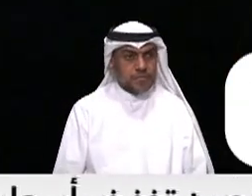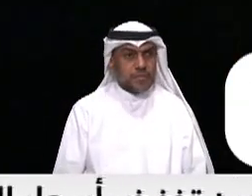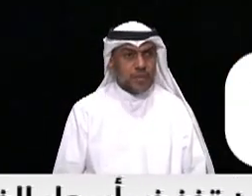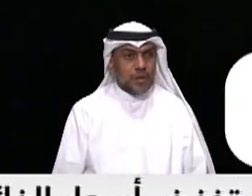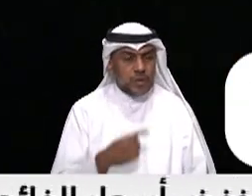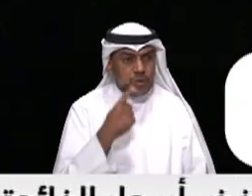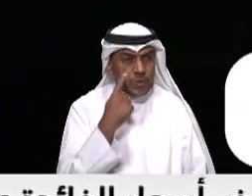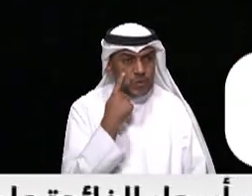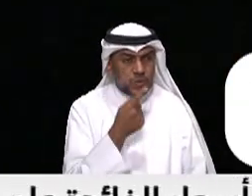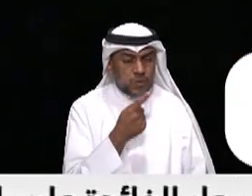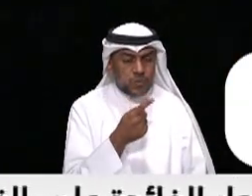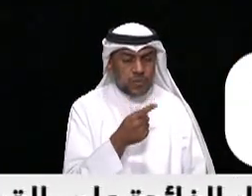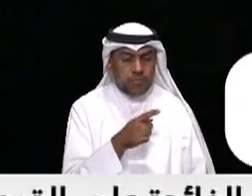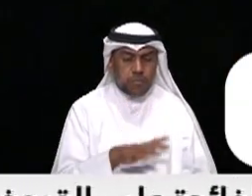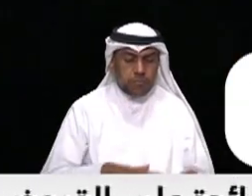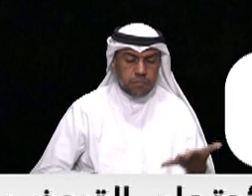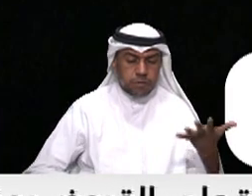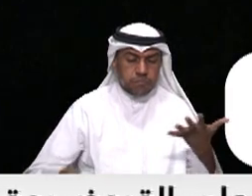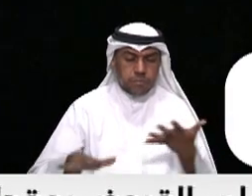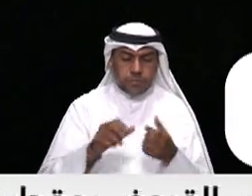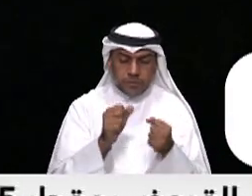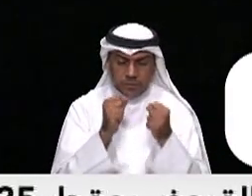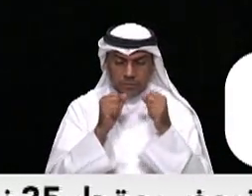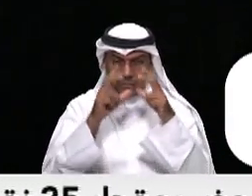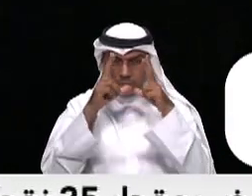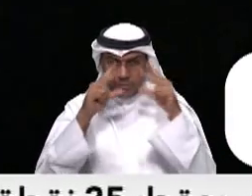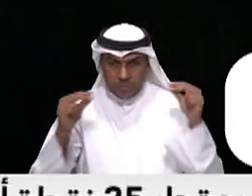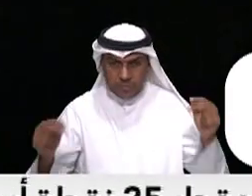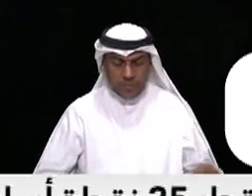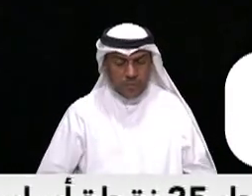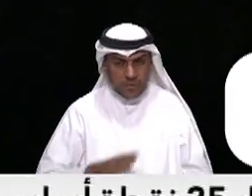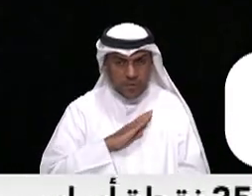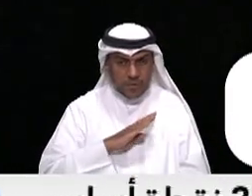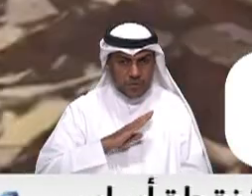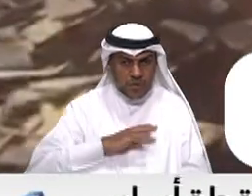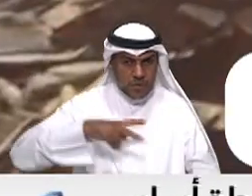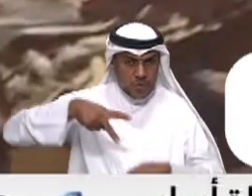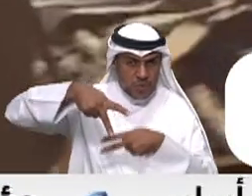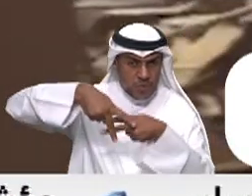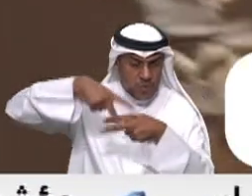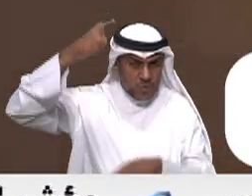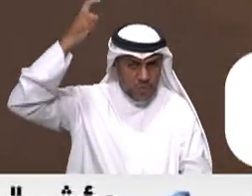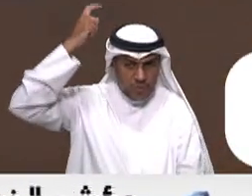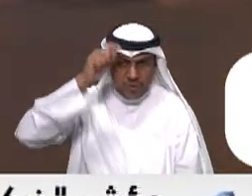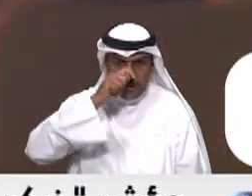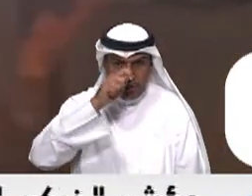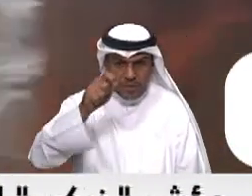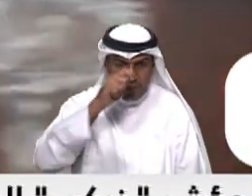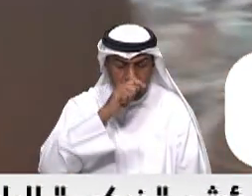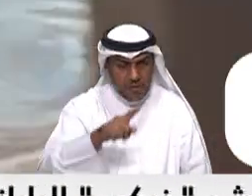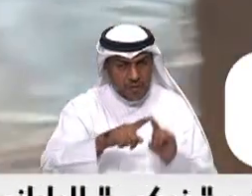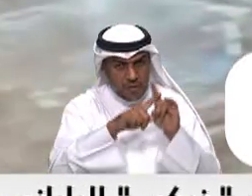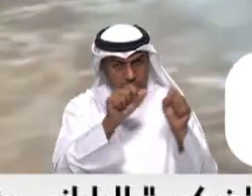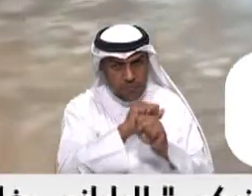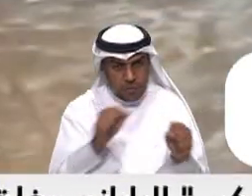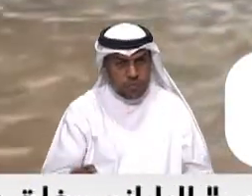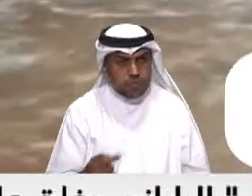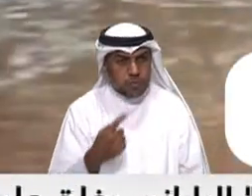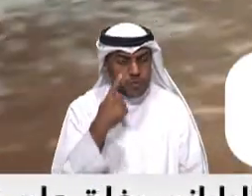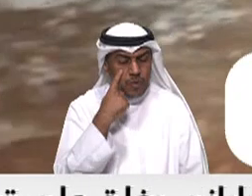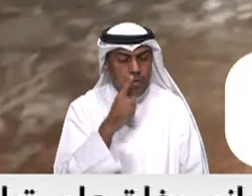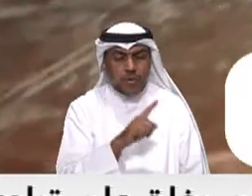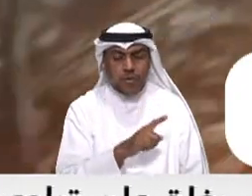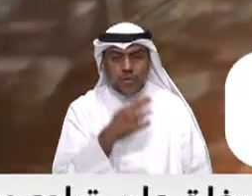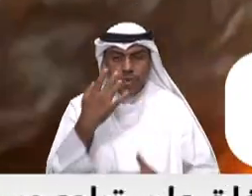البلاد تصعيدا خطيرا، حيث استهدف العدو الإسرائيلي ليلة أمس الذراع المالية لحزب الله عبر ضرب